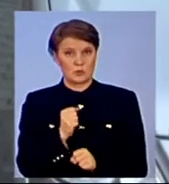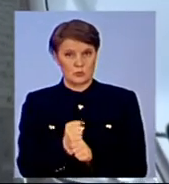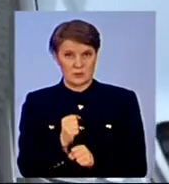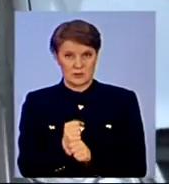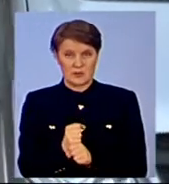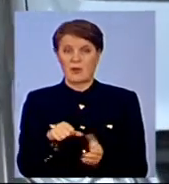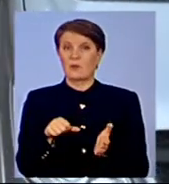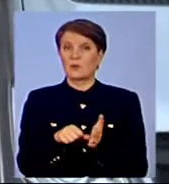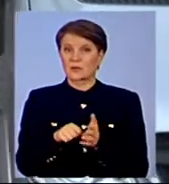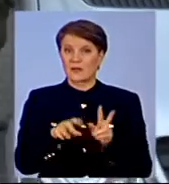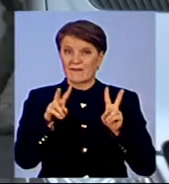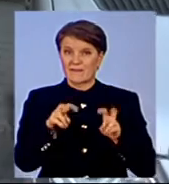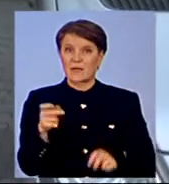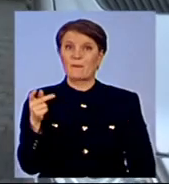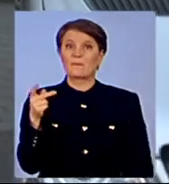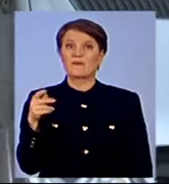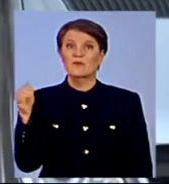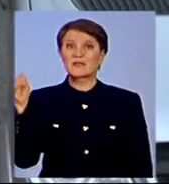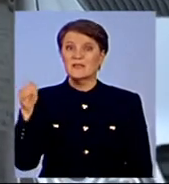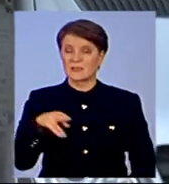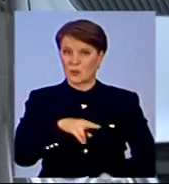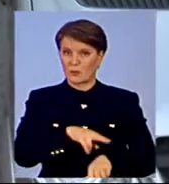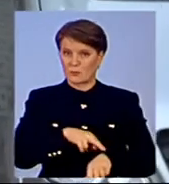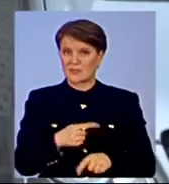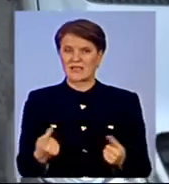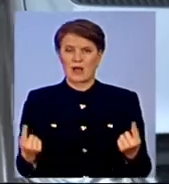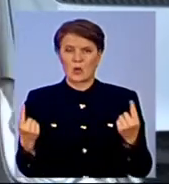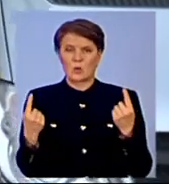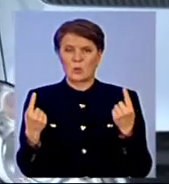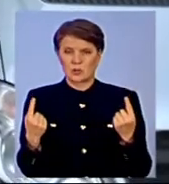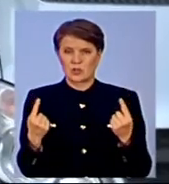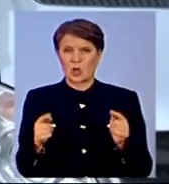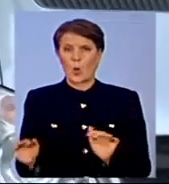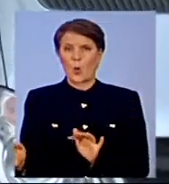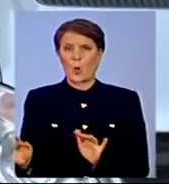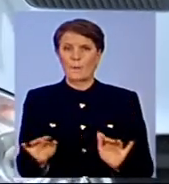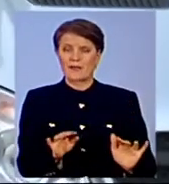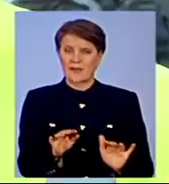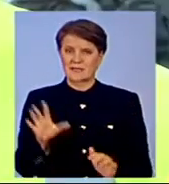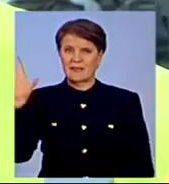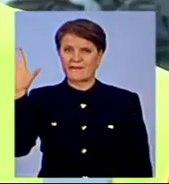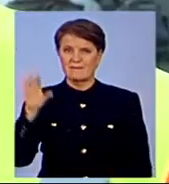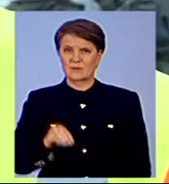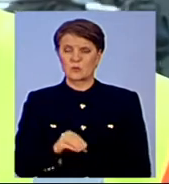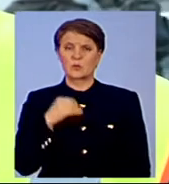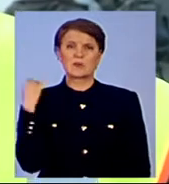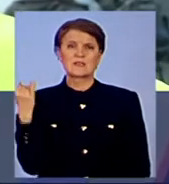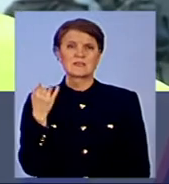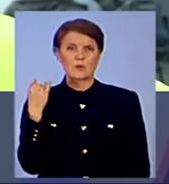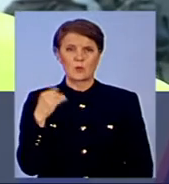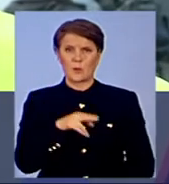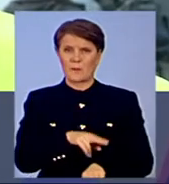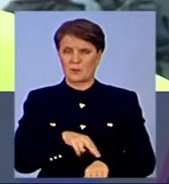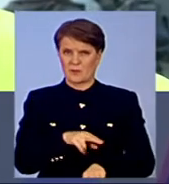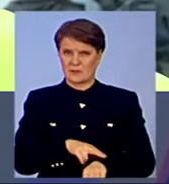1500 поліцейських. Це одна з найбільших спецоперацій за всю історію федеральної поліції. Йдеться про торгівлю людьми